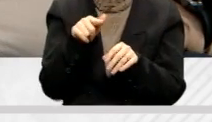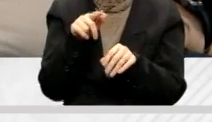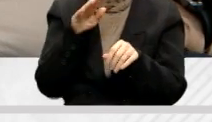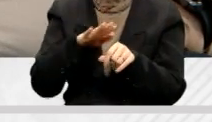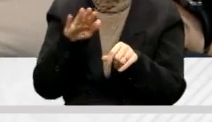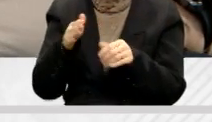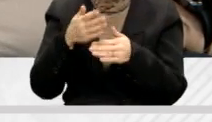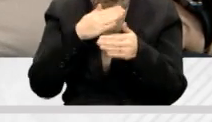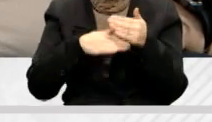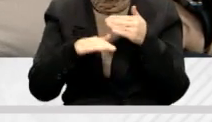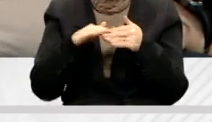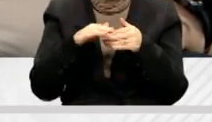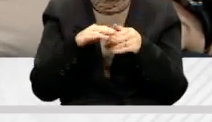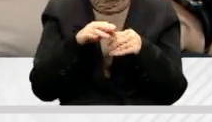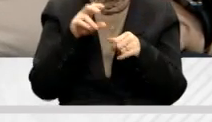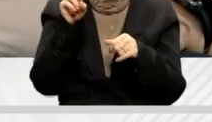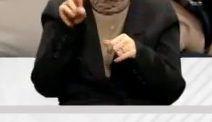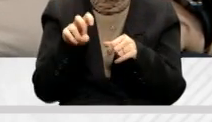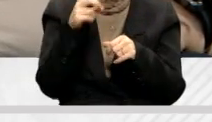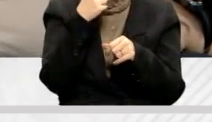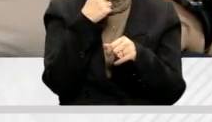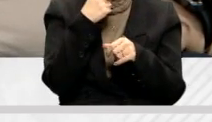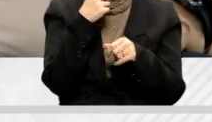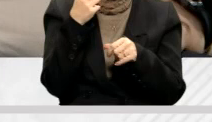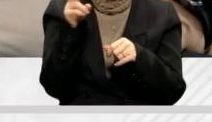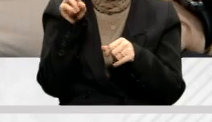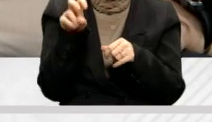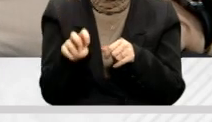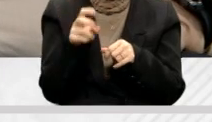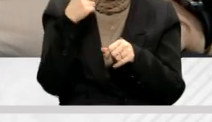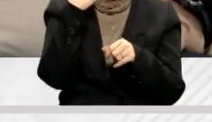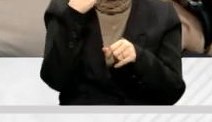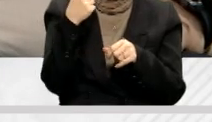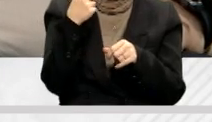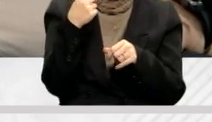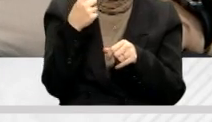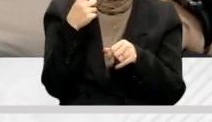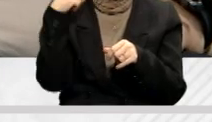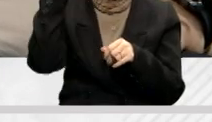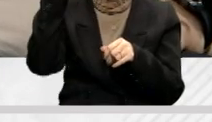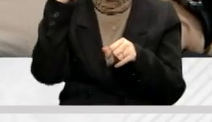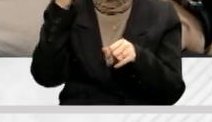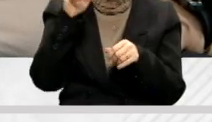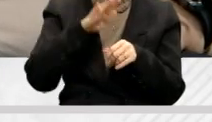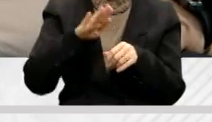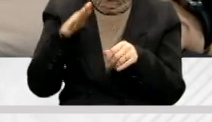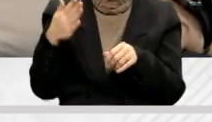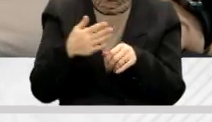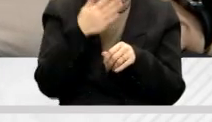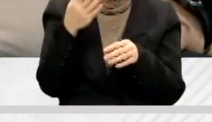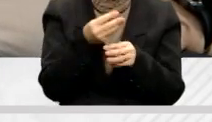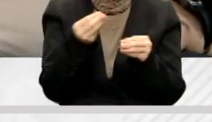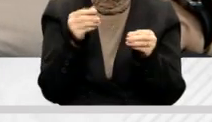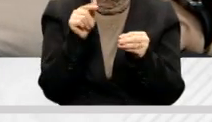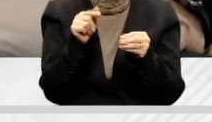yaşın yaşına göre yaşına göre değerlendirdiğimizde çocuklarda en sık bu uzun